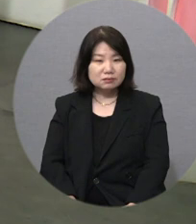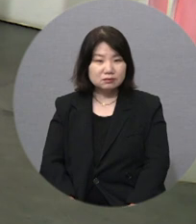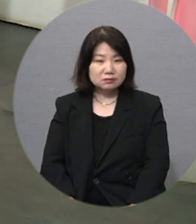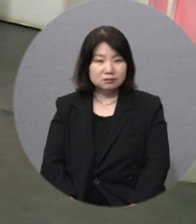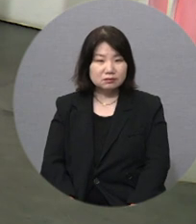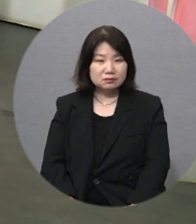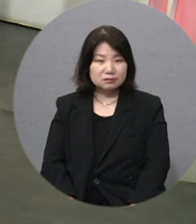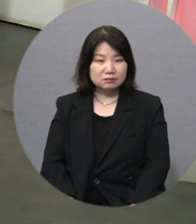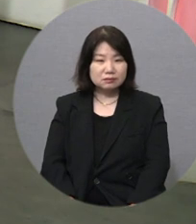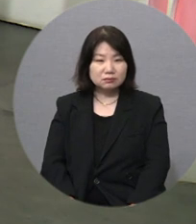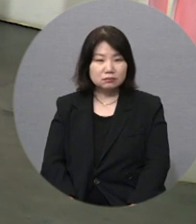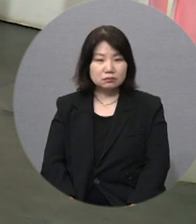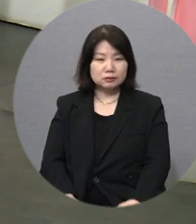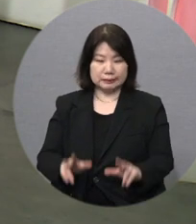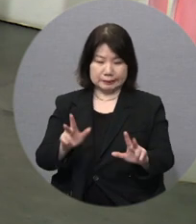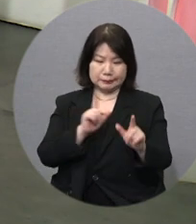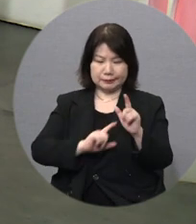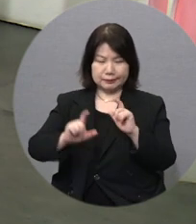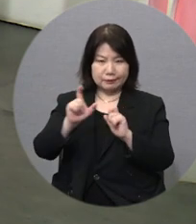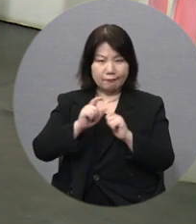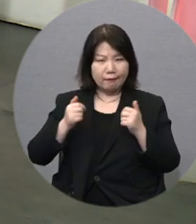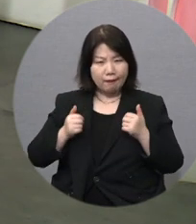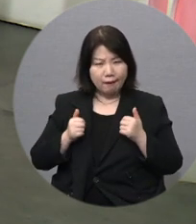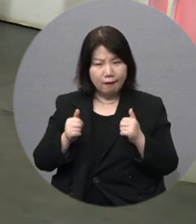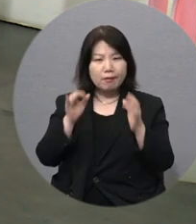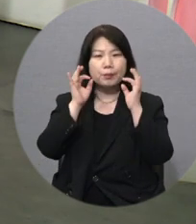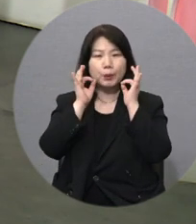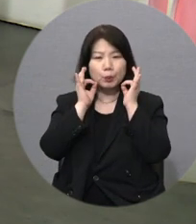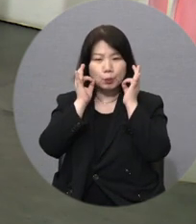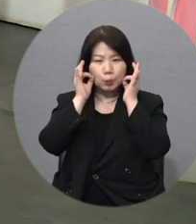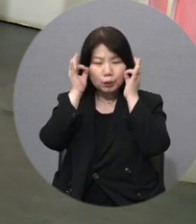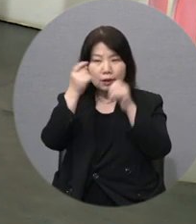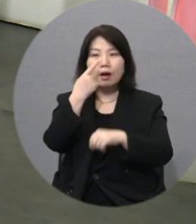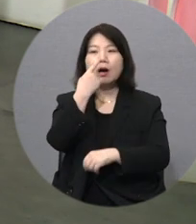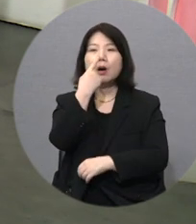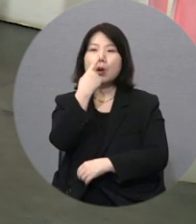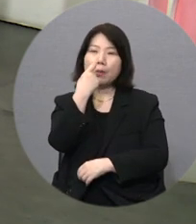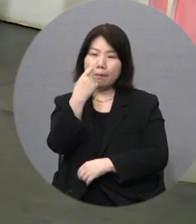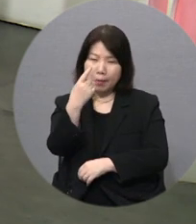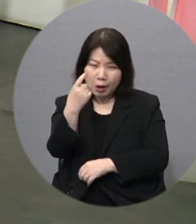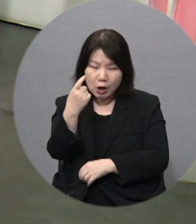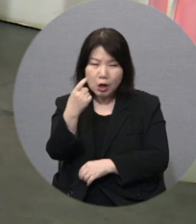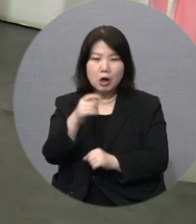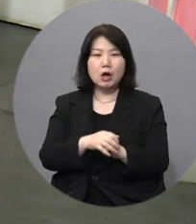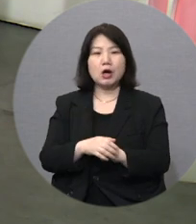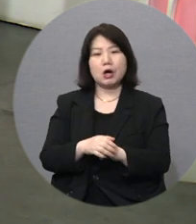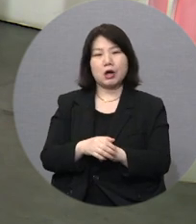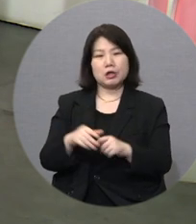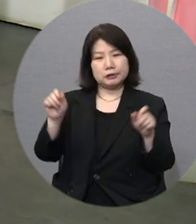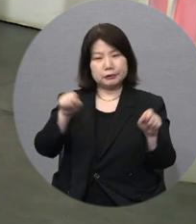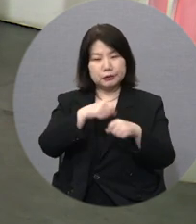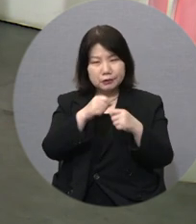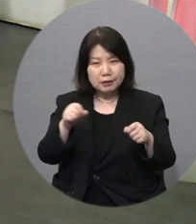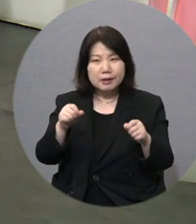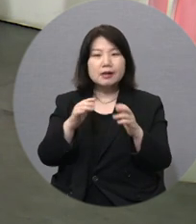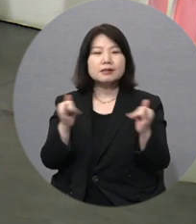있으세요 지금보다도 열심히 노력해서 멋진 클로이의가 되고